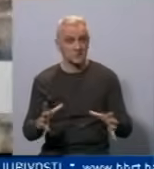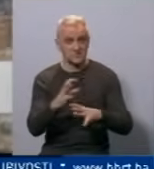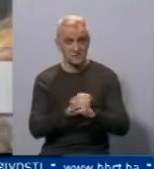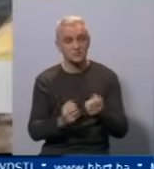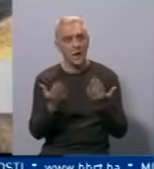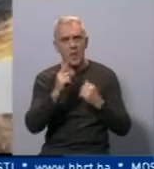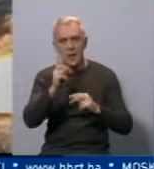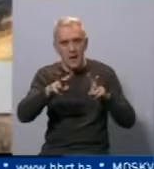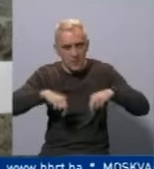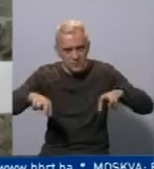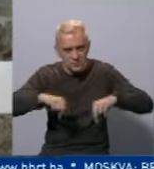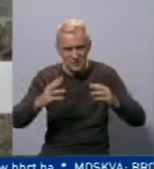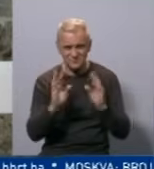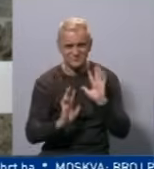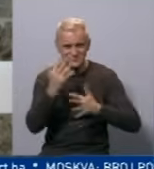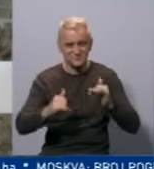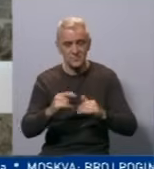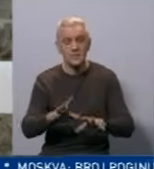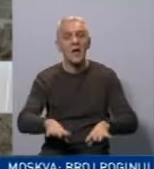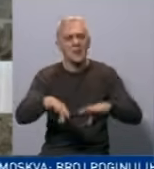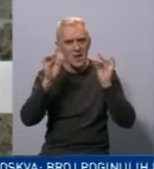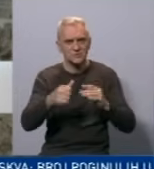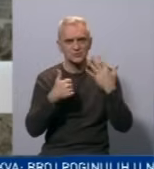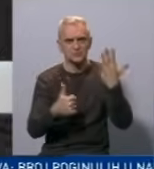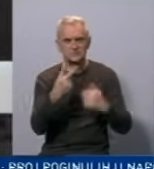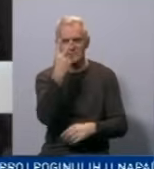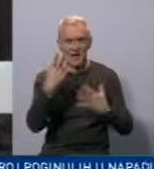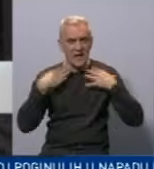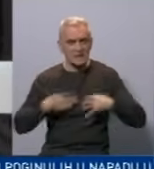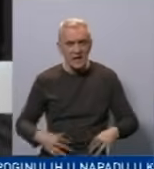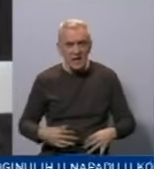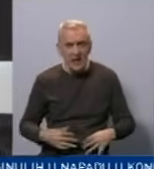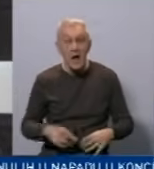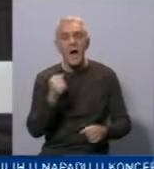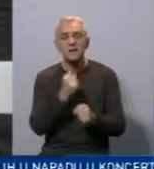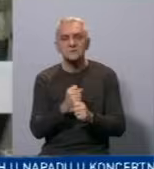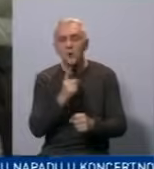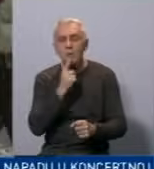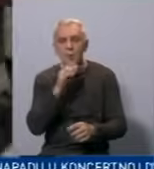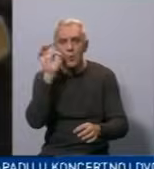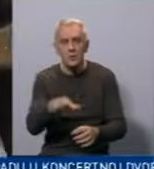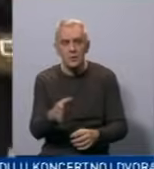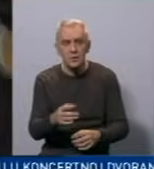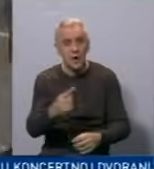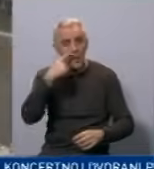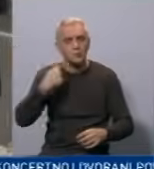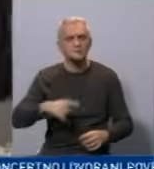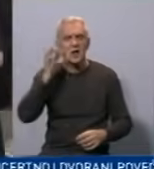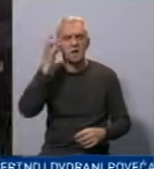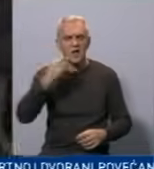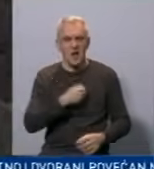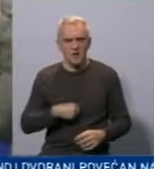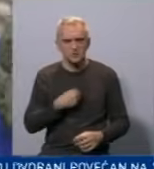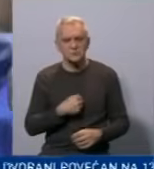ne i pretraživanje zgarišta. Identifikovana su pronađena 62 tijela, a radi se na identifikaciji ostalih. U Rusiji je dan žalosti.